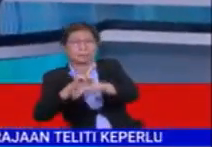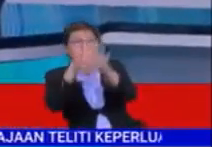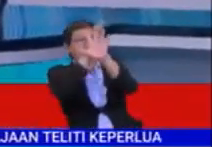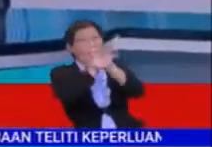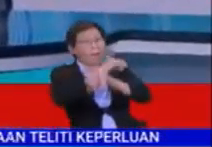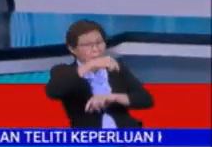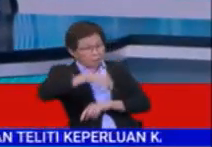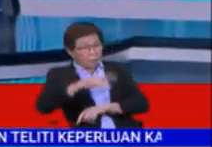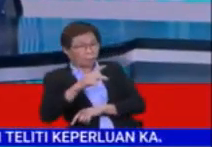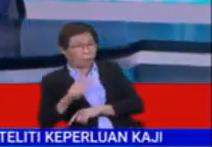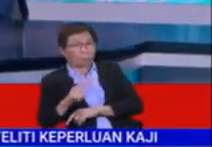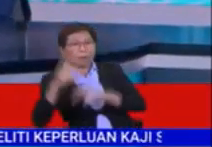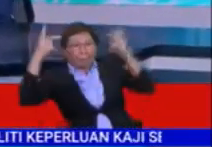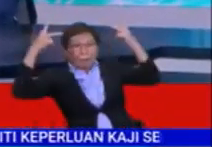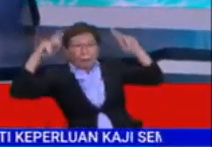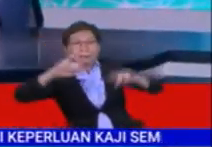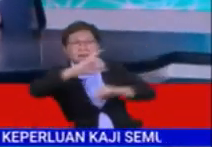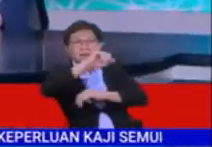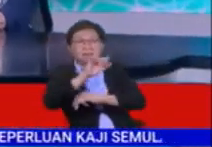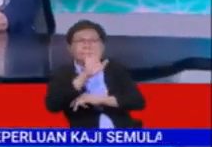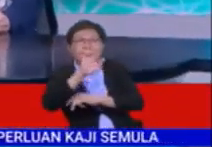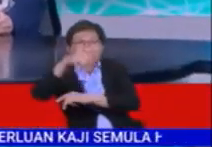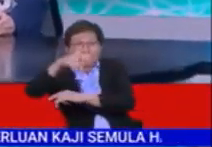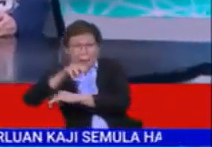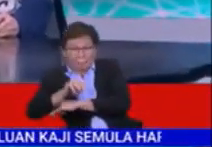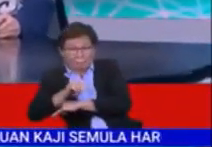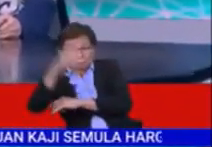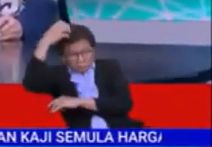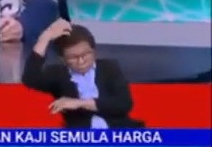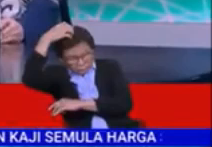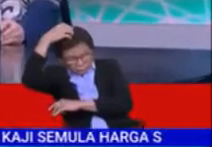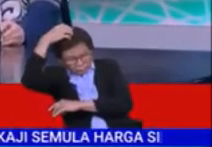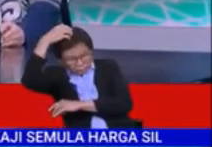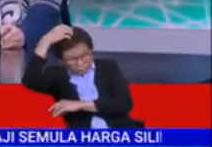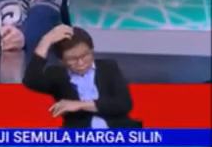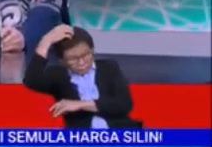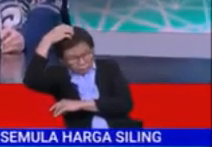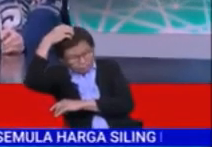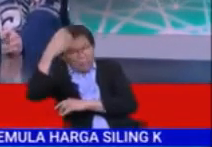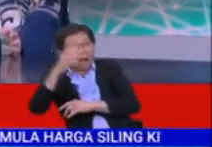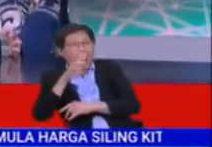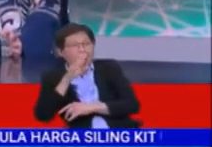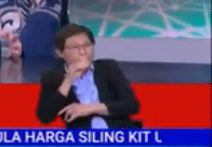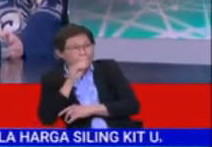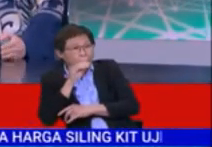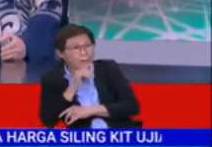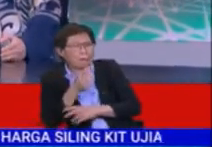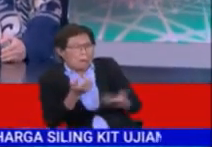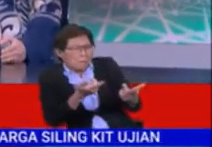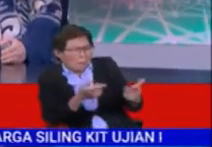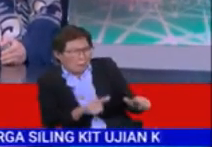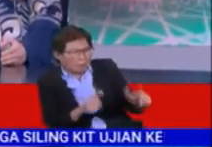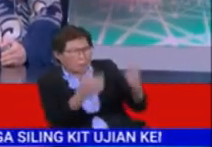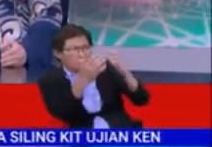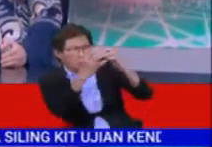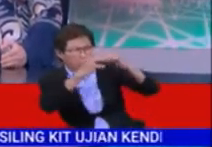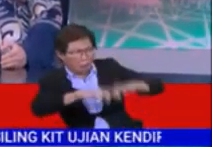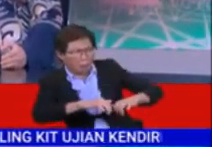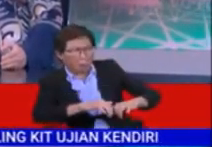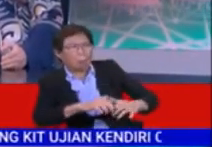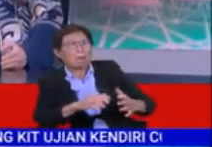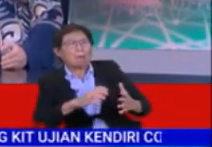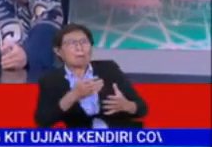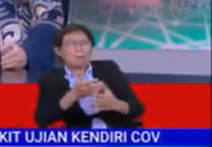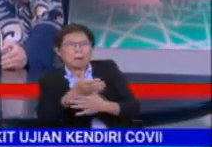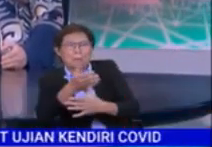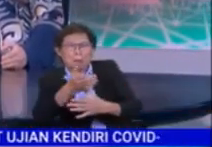negara pengarah jabatan Bomba dan penyelamat jbpm Selangor nurazan Kamis berkata insiden berkenaan truk menjejaskan